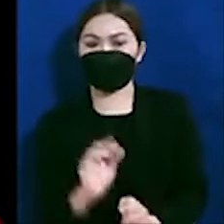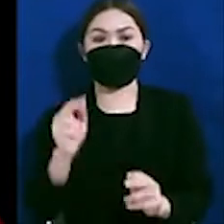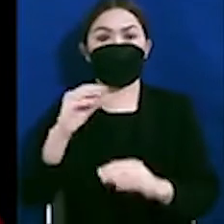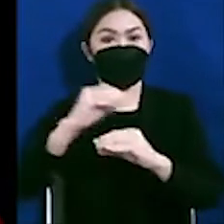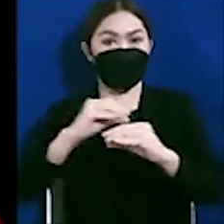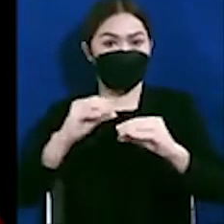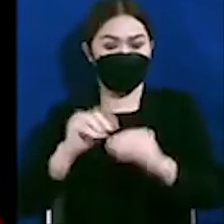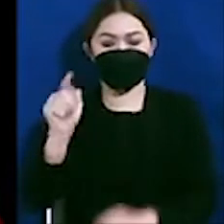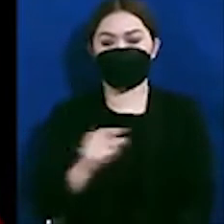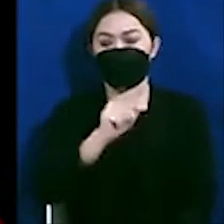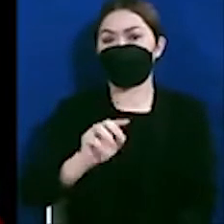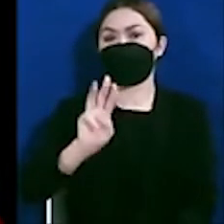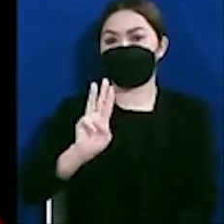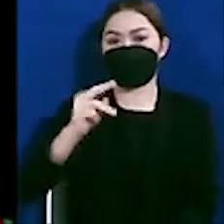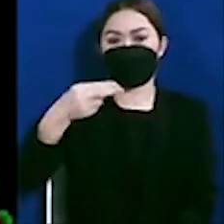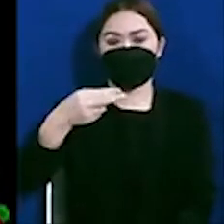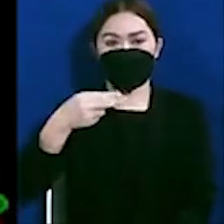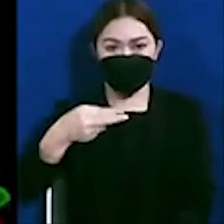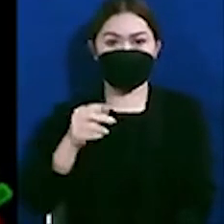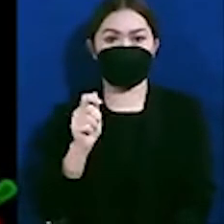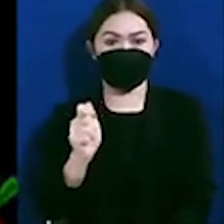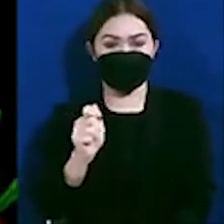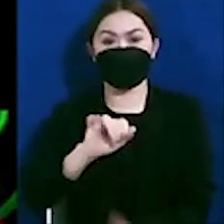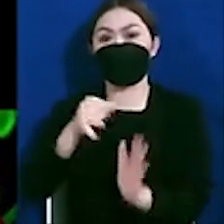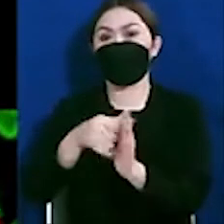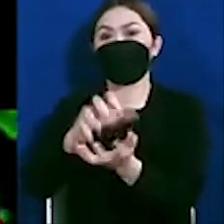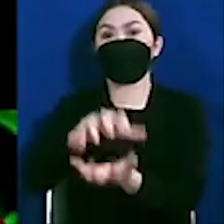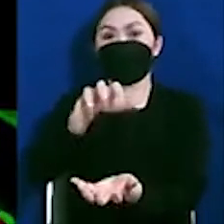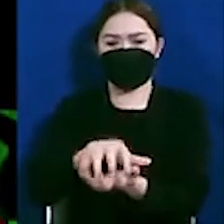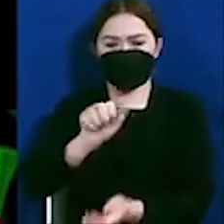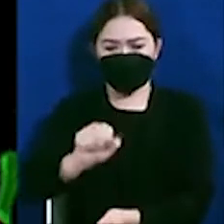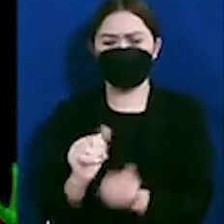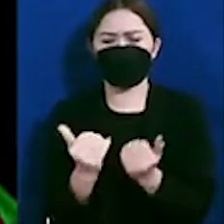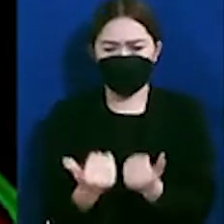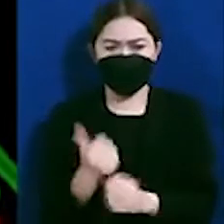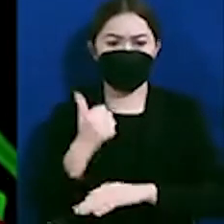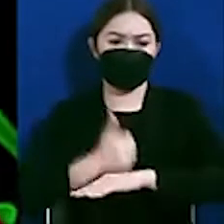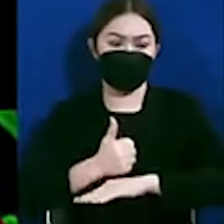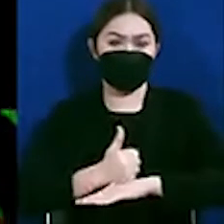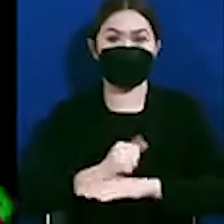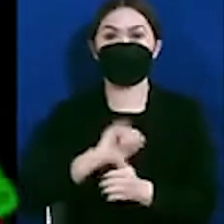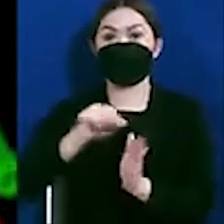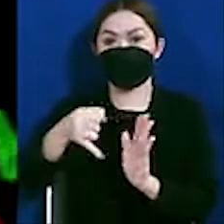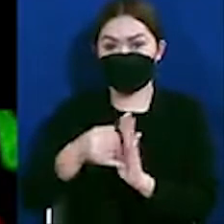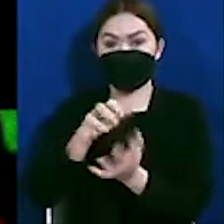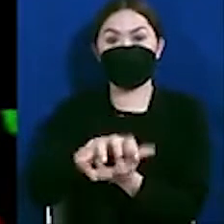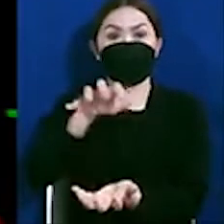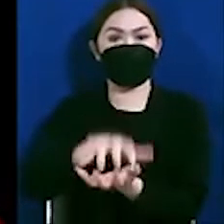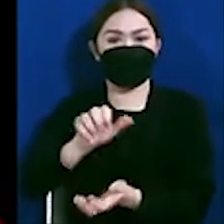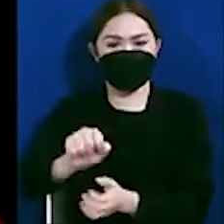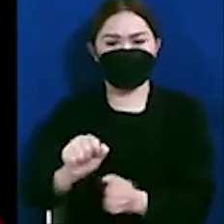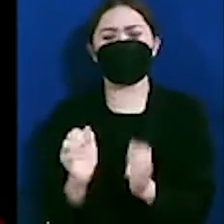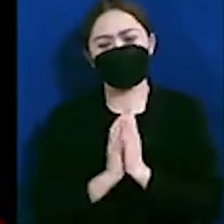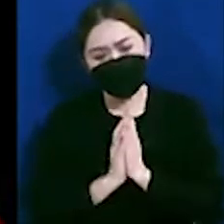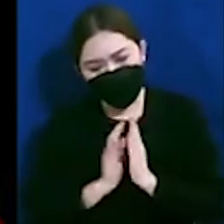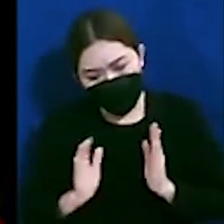Mega Logistics Centerที่จังหวัดสมุทรปราการครับต้องขอขอบคุณผู้ว่าราชการจังหวัดสมุทรจังหวัดสมุทรปราการ